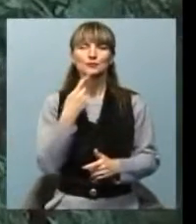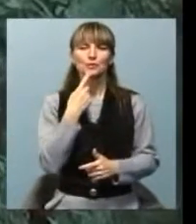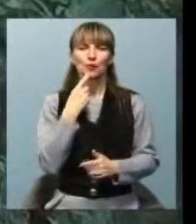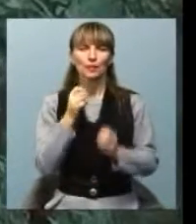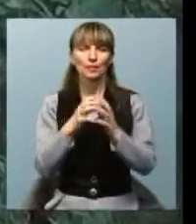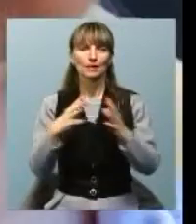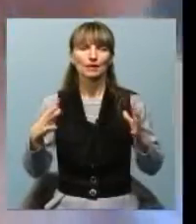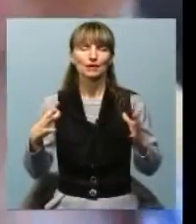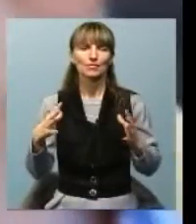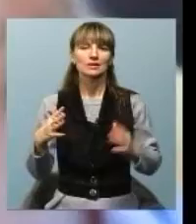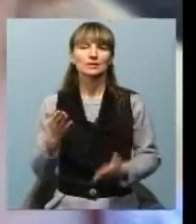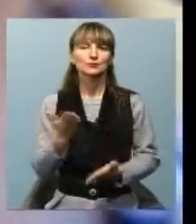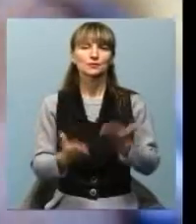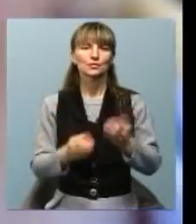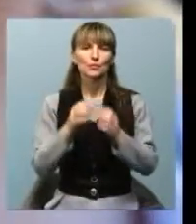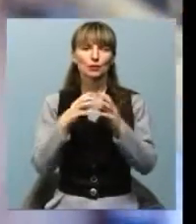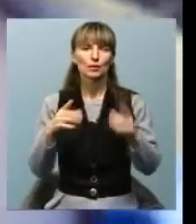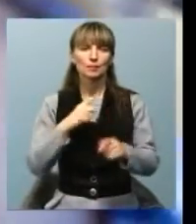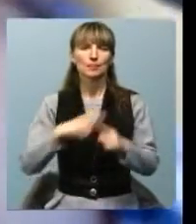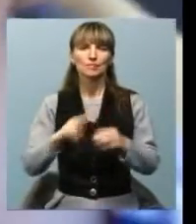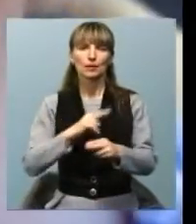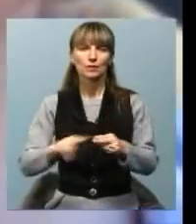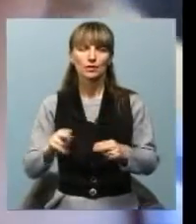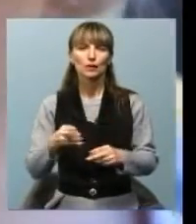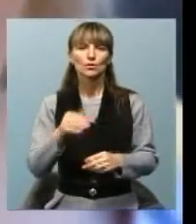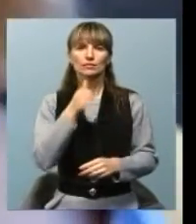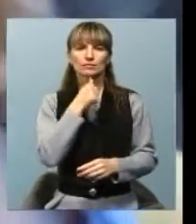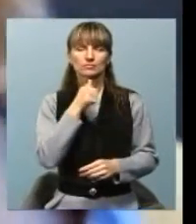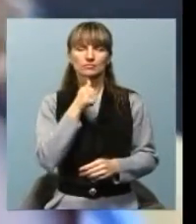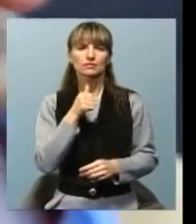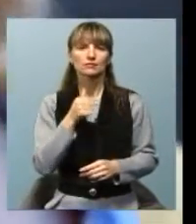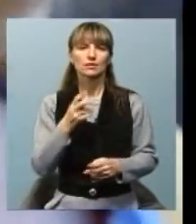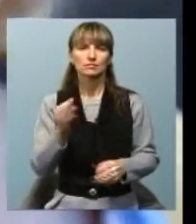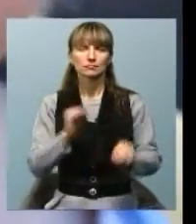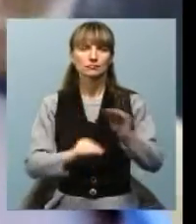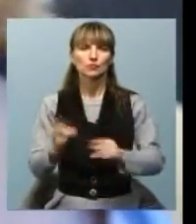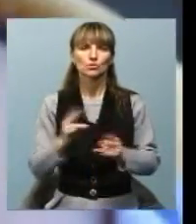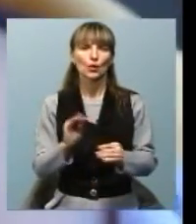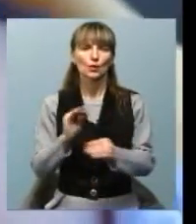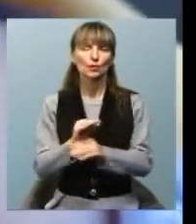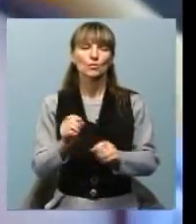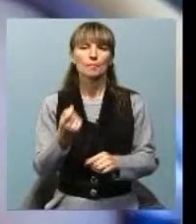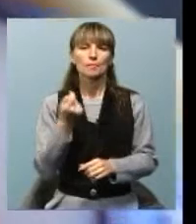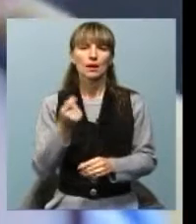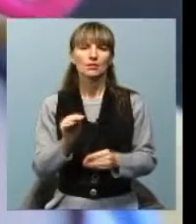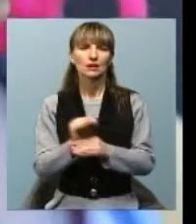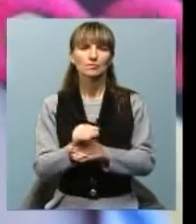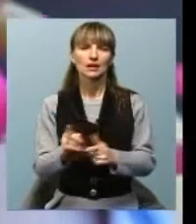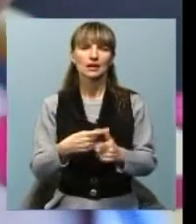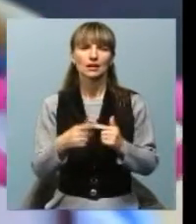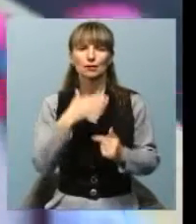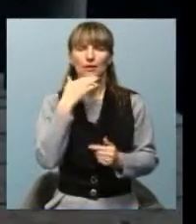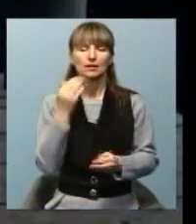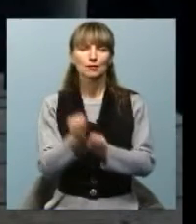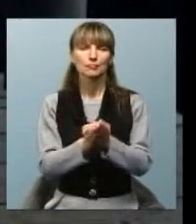спробувати надувати міхур. Якщо бульбашки швидко зникають, поекспериментуйте з пропорціями. Можливо, ви додали занадто мало чи навпаки